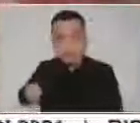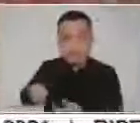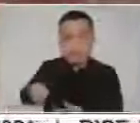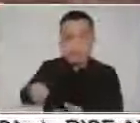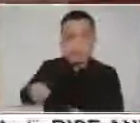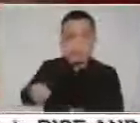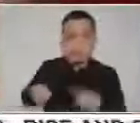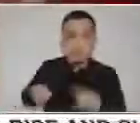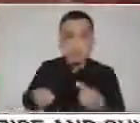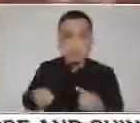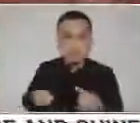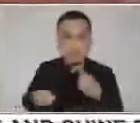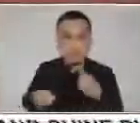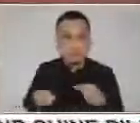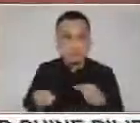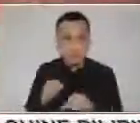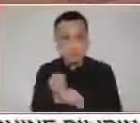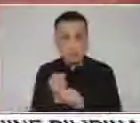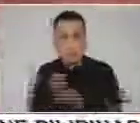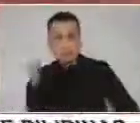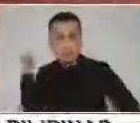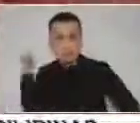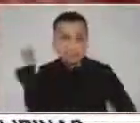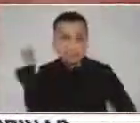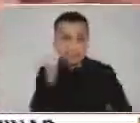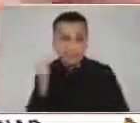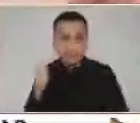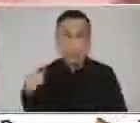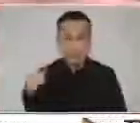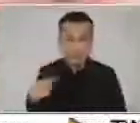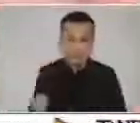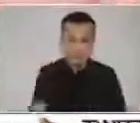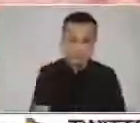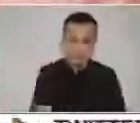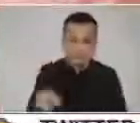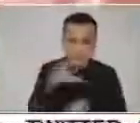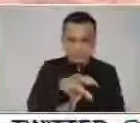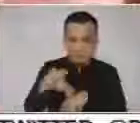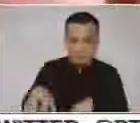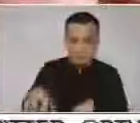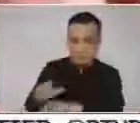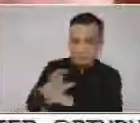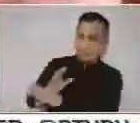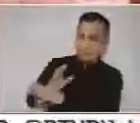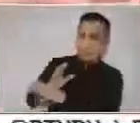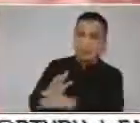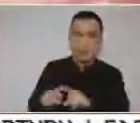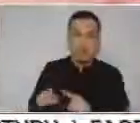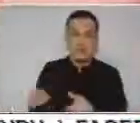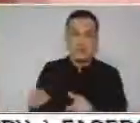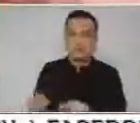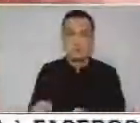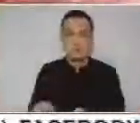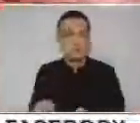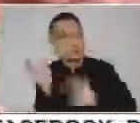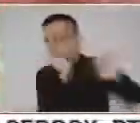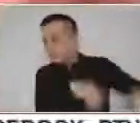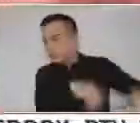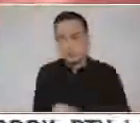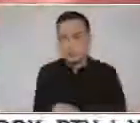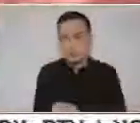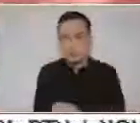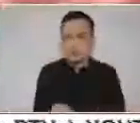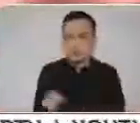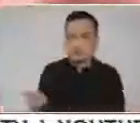liyempo ay pasok sa price ceiling, 300 pesos ang kada kilo, 270 pesos sa pige,